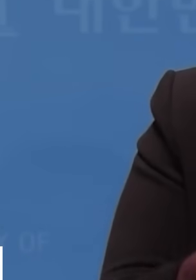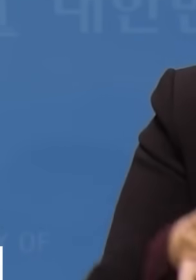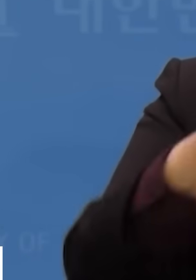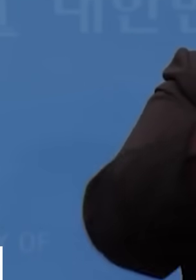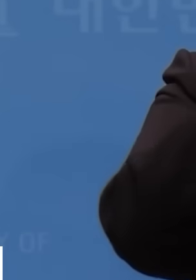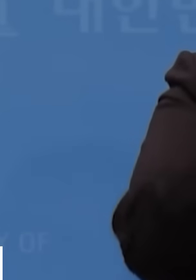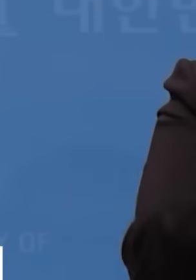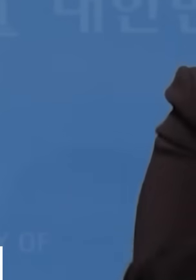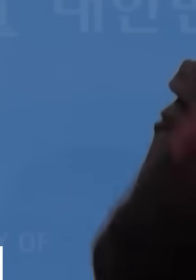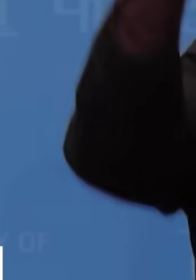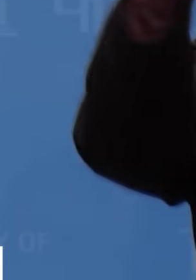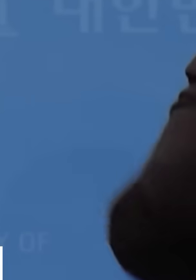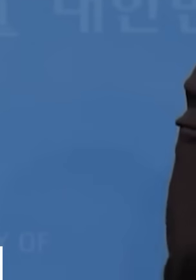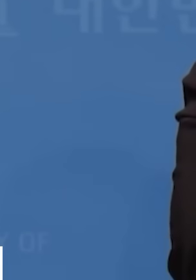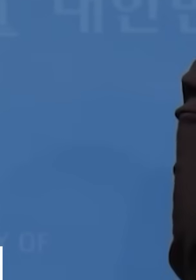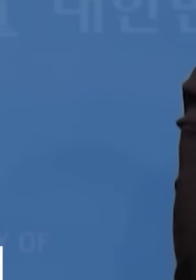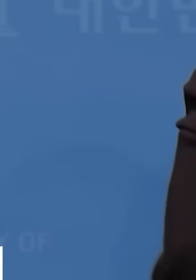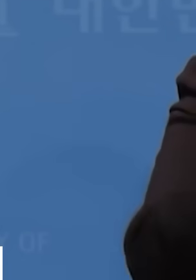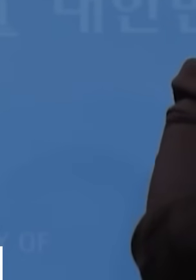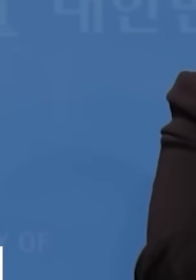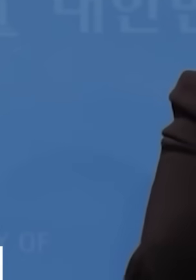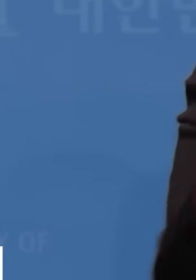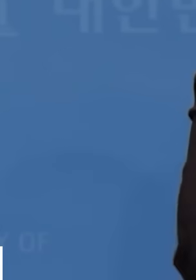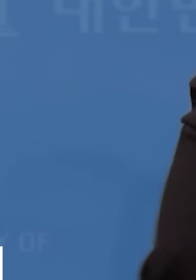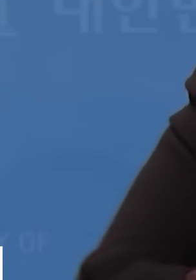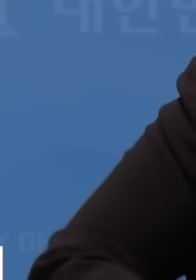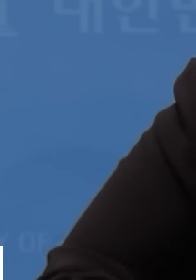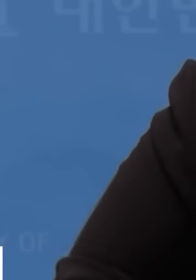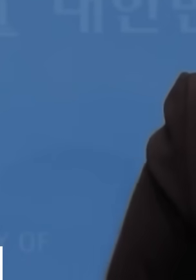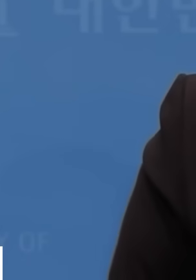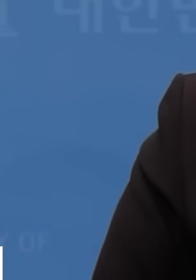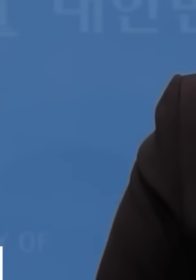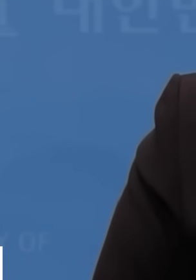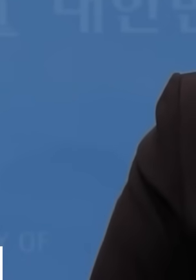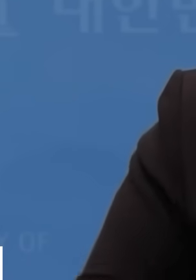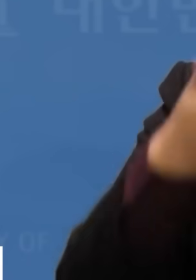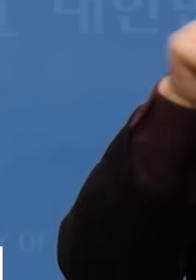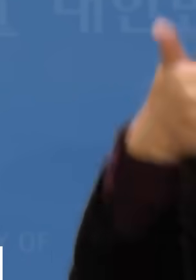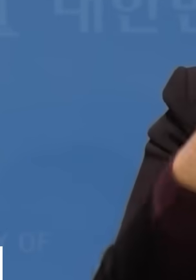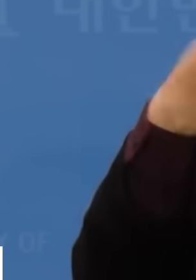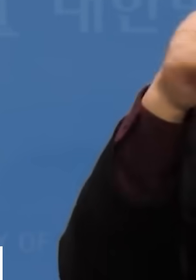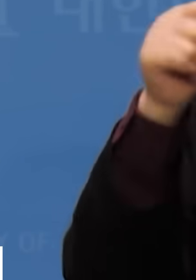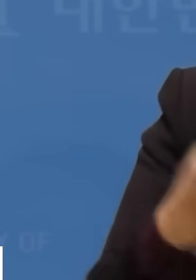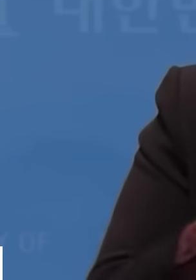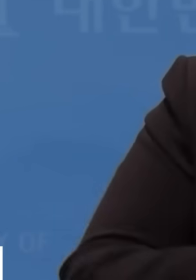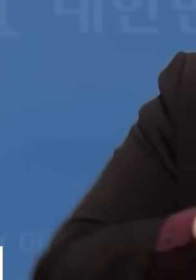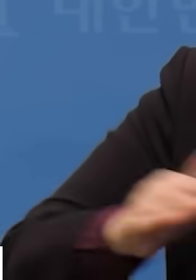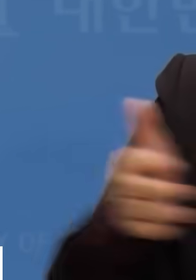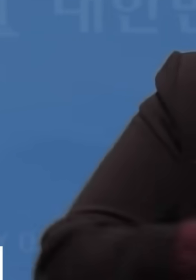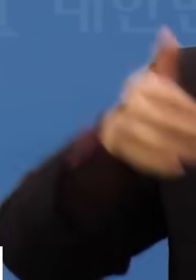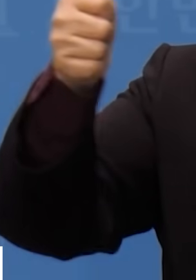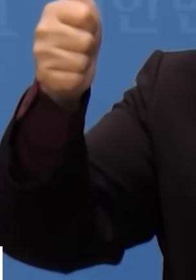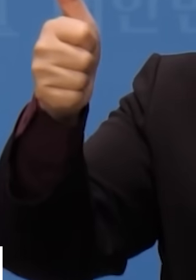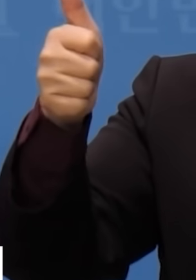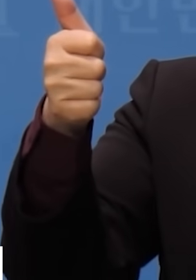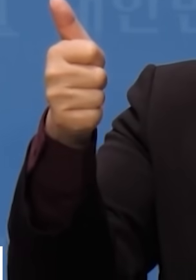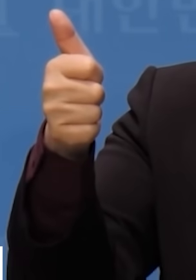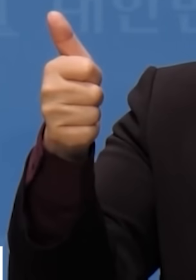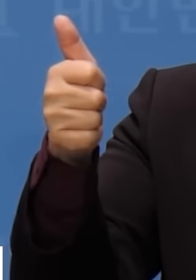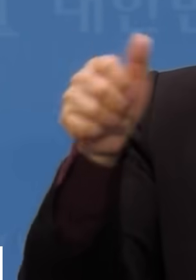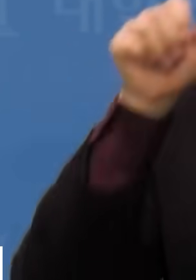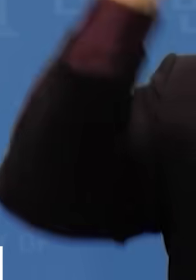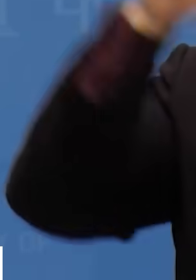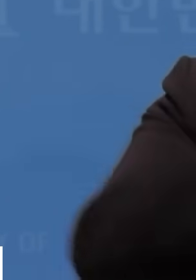갑을 뺏어와야 합니다. 한동훈 비대위원장님께서 말씀하신 운동권 특권 정치